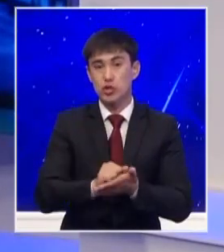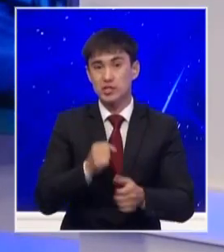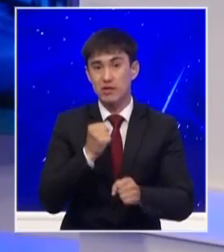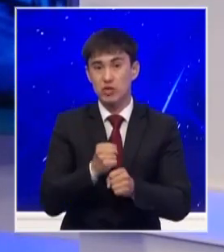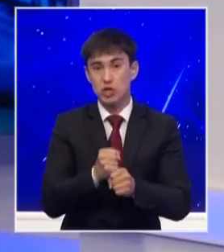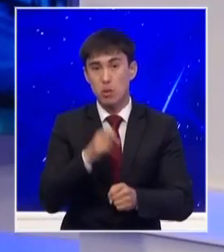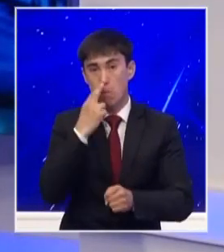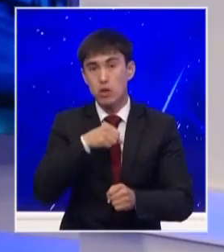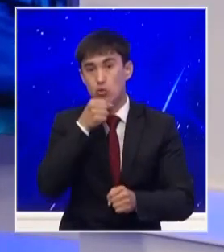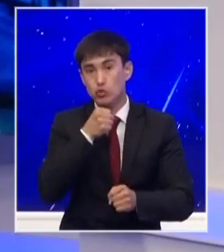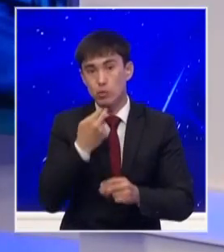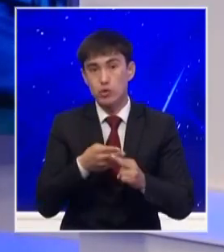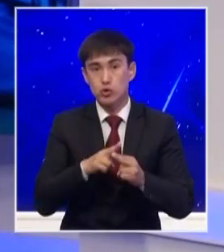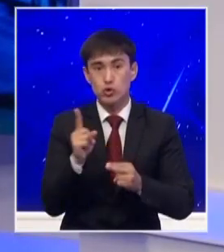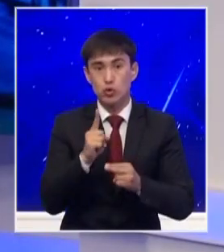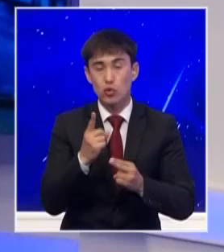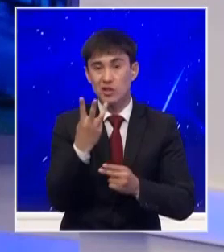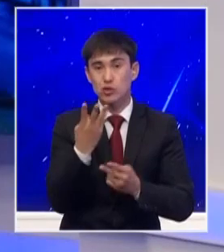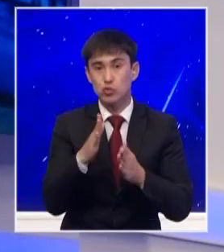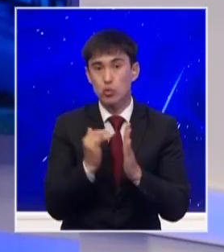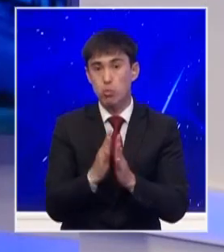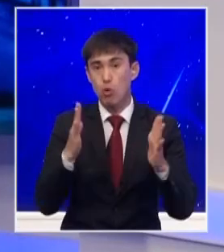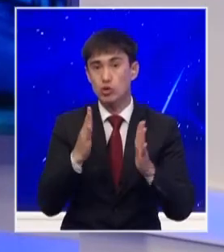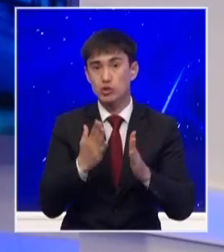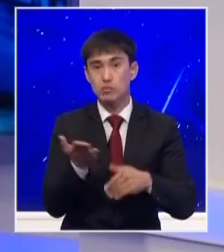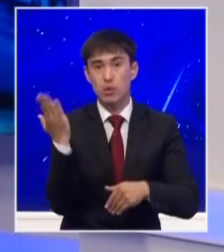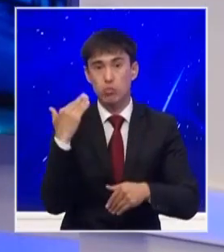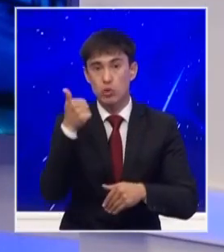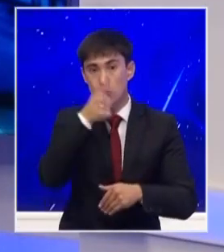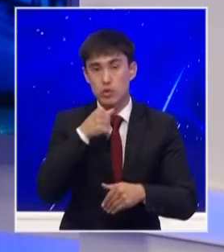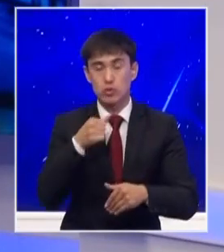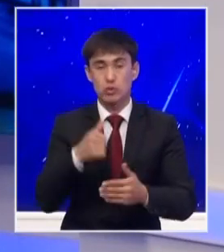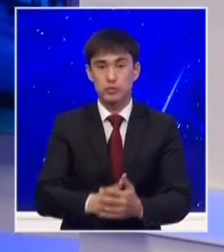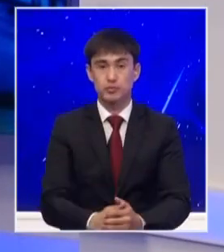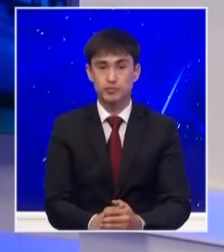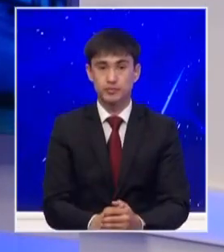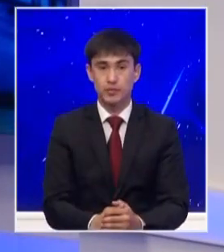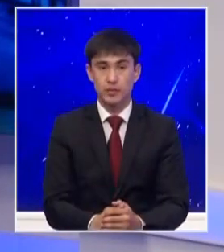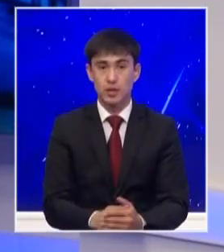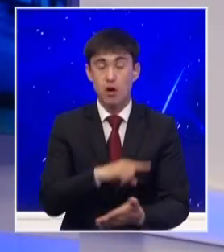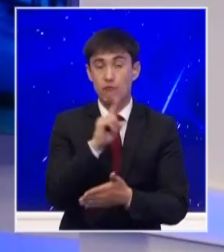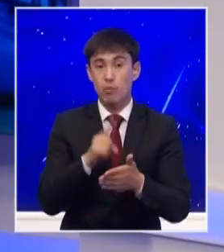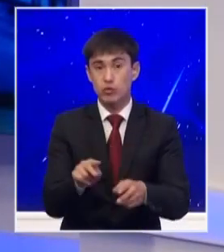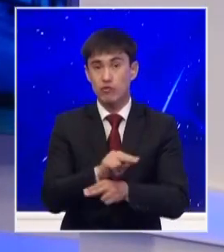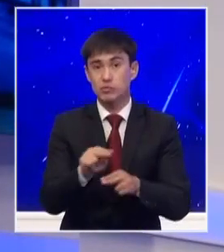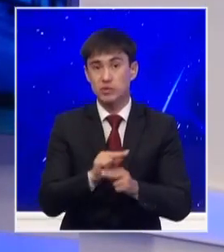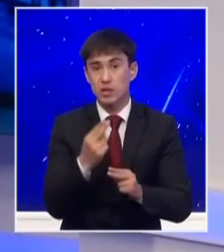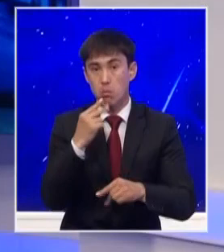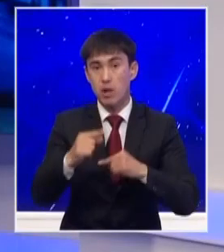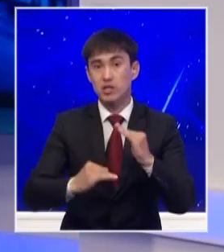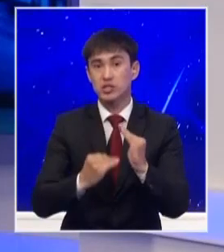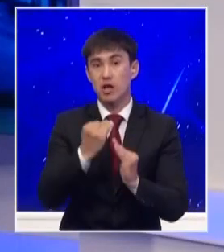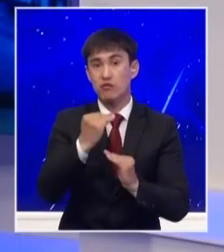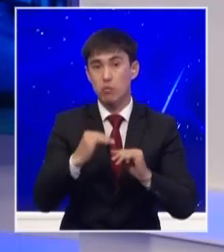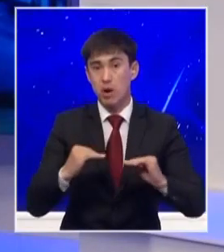правонарушения, совершенных подростками, что на 3 случая больше, чем за аналогичный период прошлого года. Вопросы воспитания